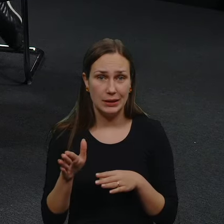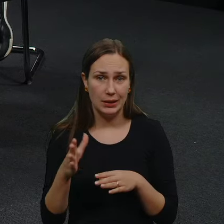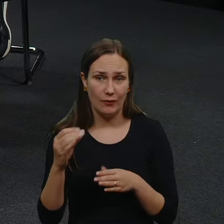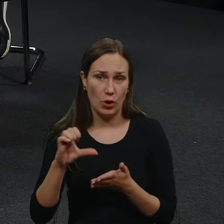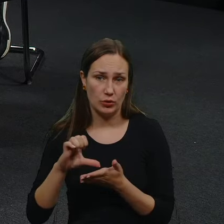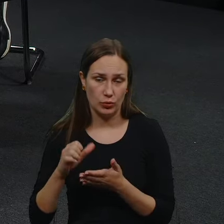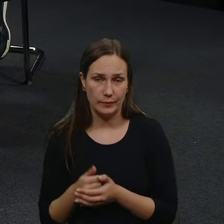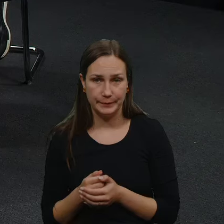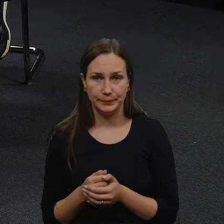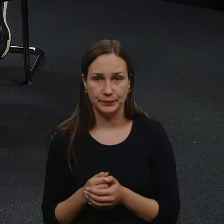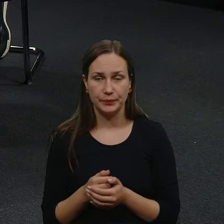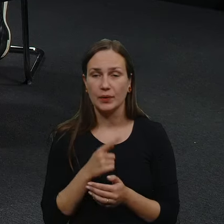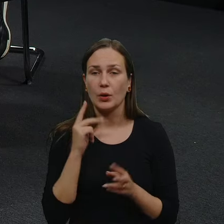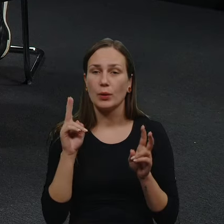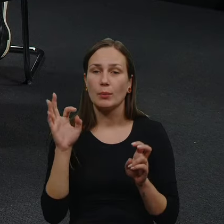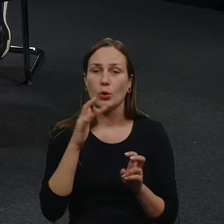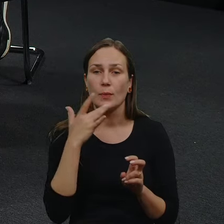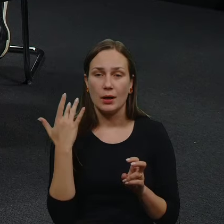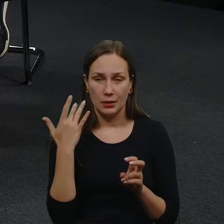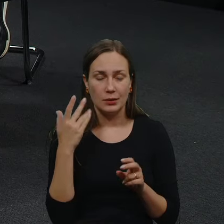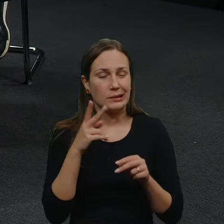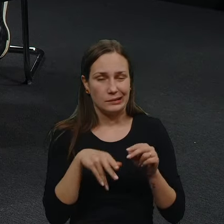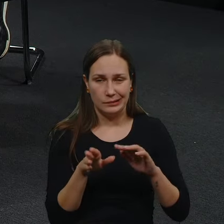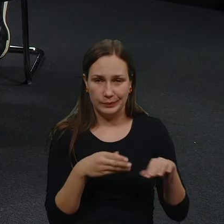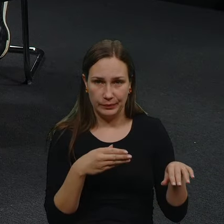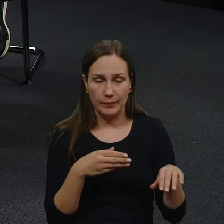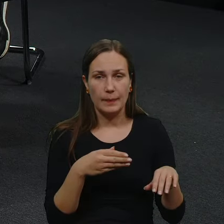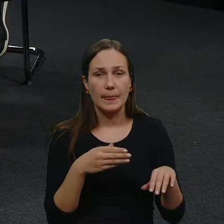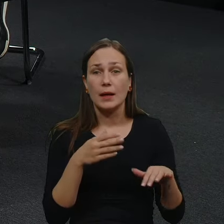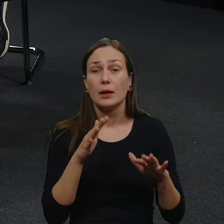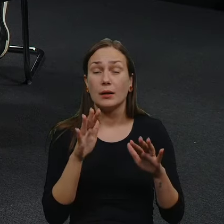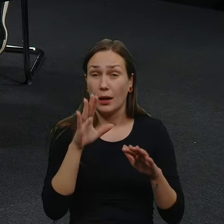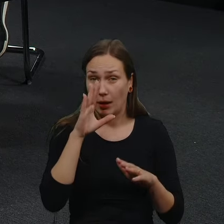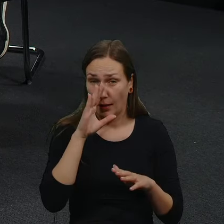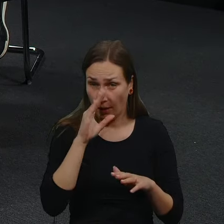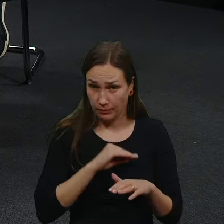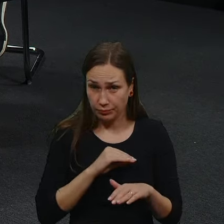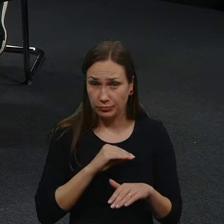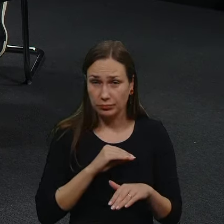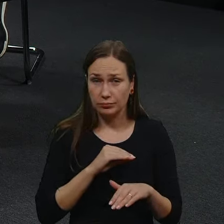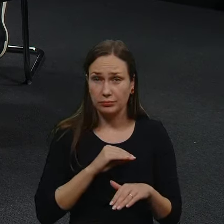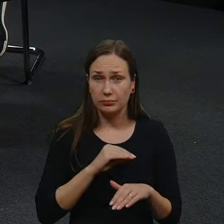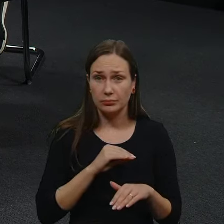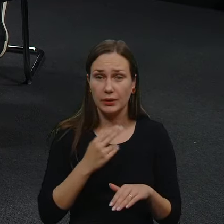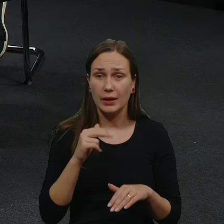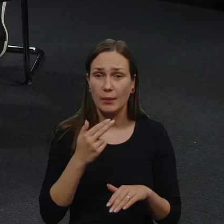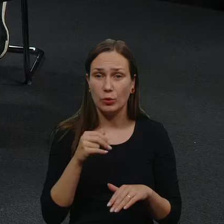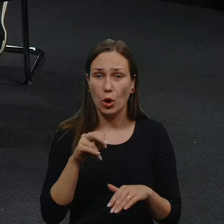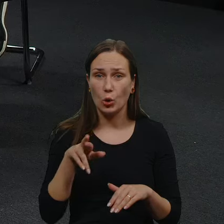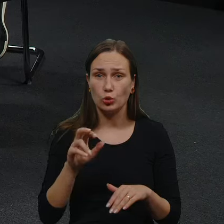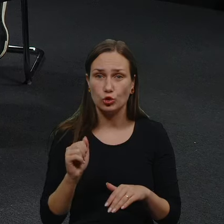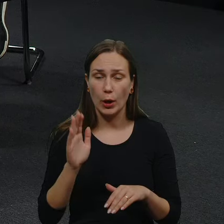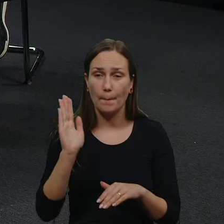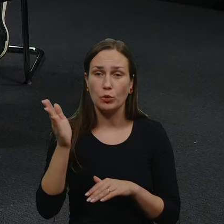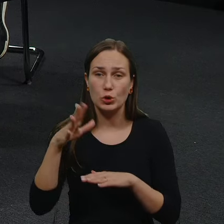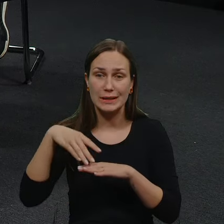atstovai. Gerai, daug kalbam apie tą partiją, bet baigiant jūsų įsivaizdavimu, bus įmanoma apeiti Nemuno aušrą būsimam